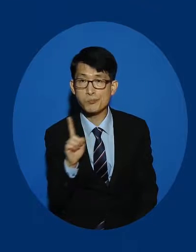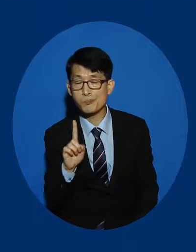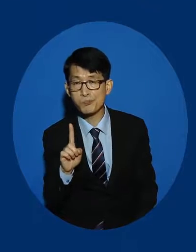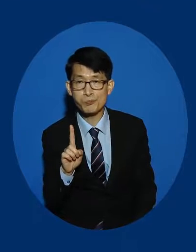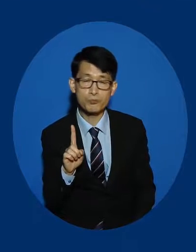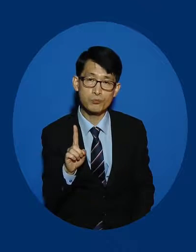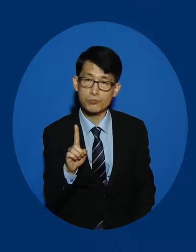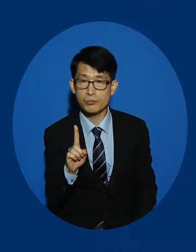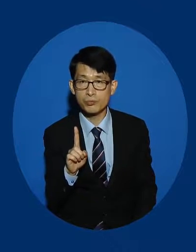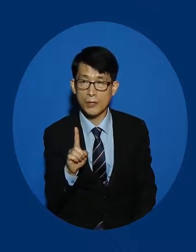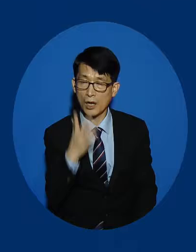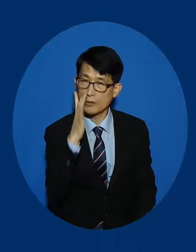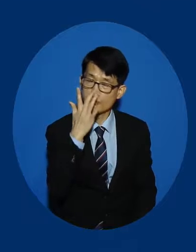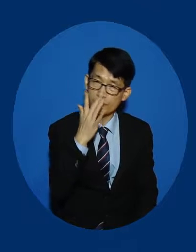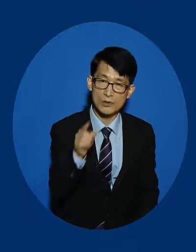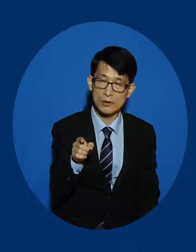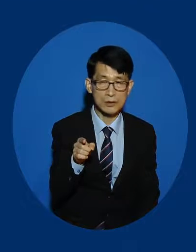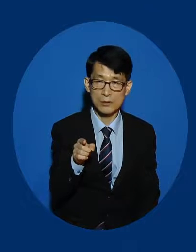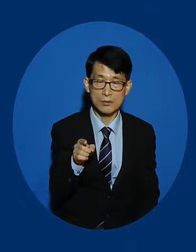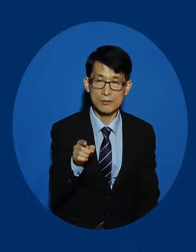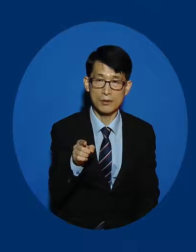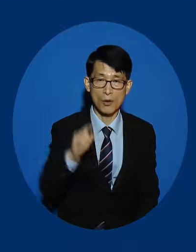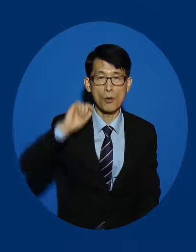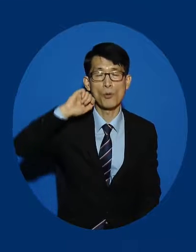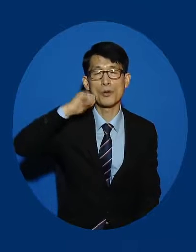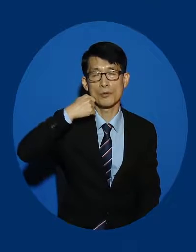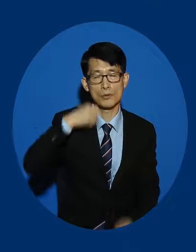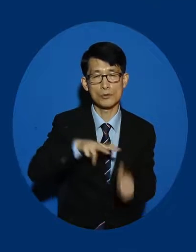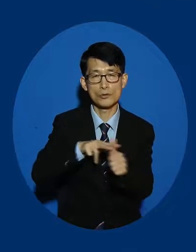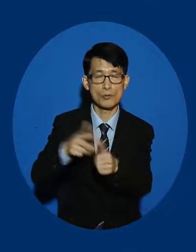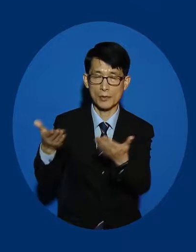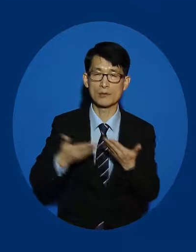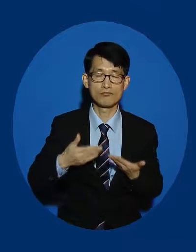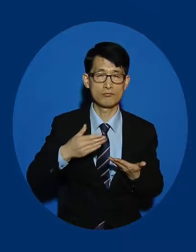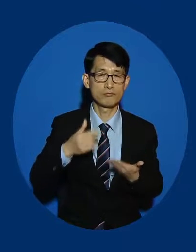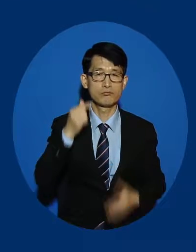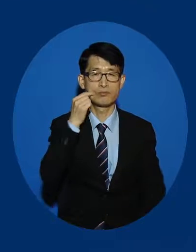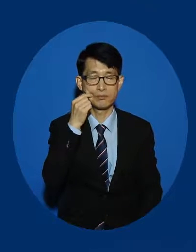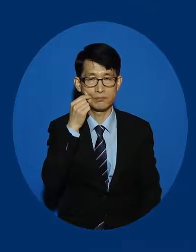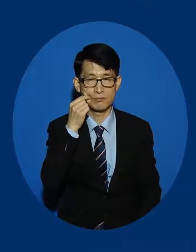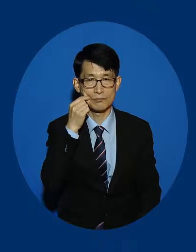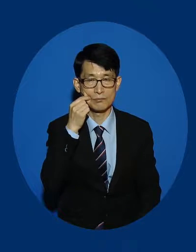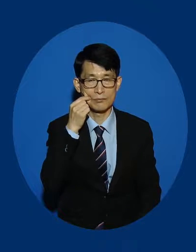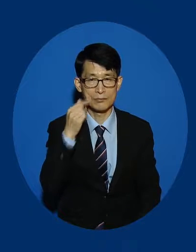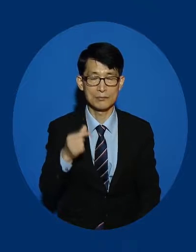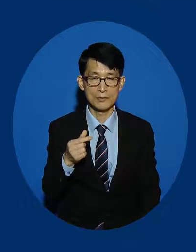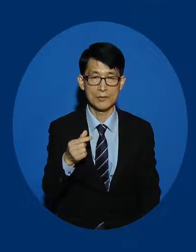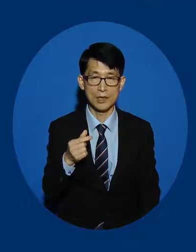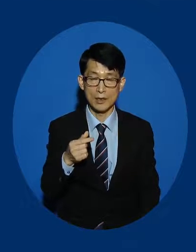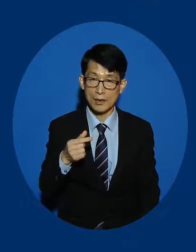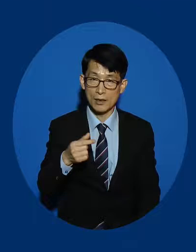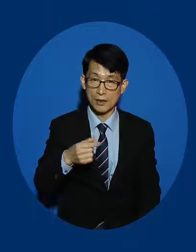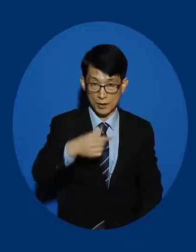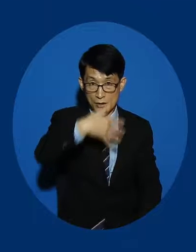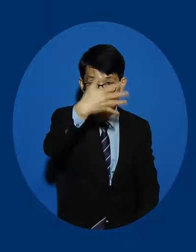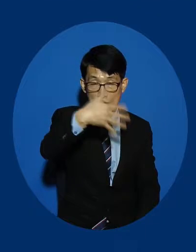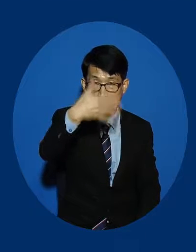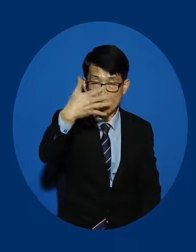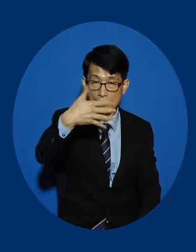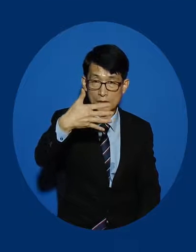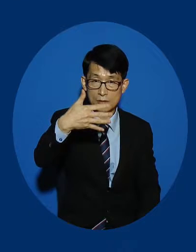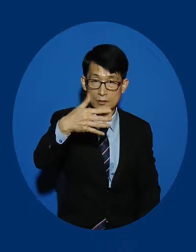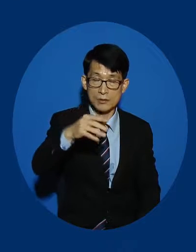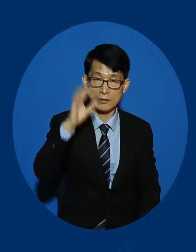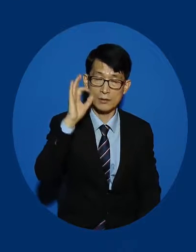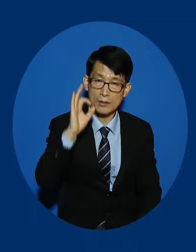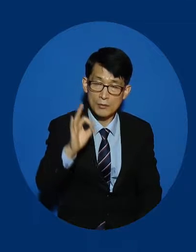일부 접근이 안 됐던 경우가 많습니다. 청각장애 같은 경우에 동영상 올린 동영상의 내용을 잘